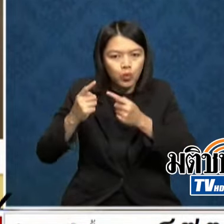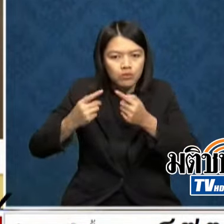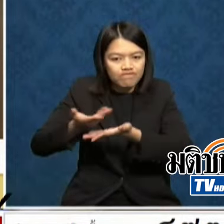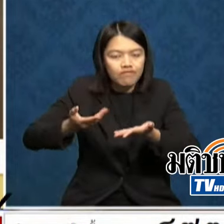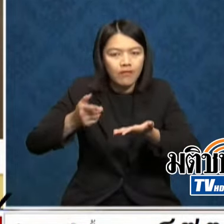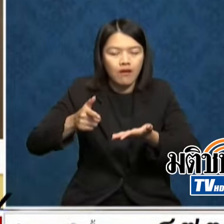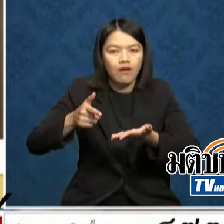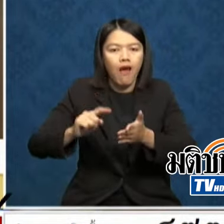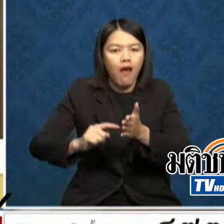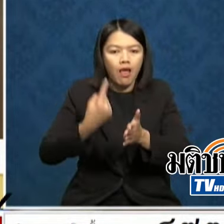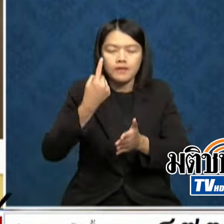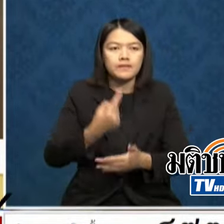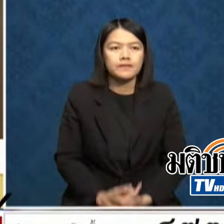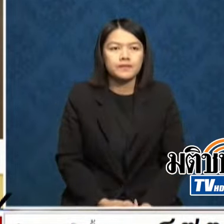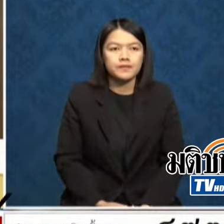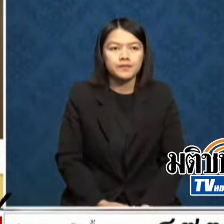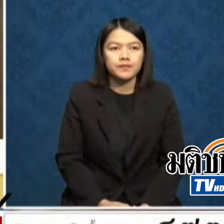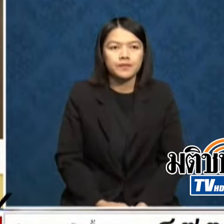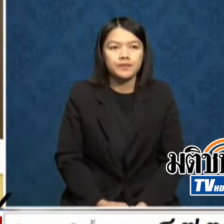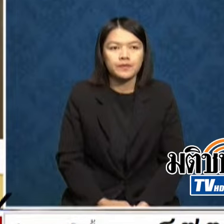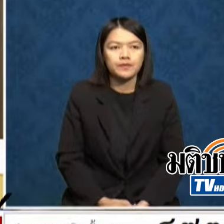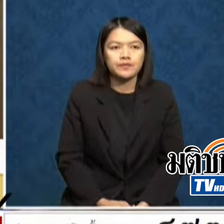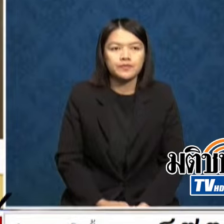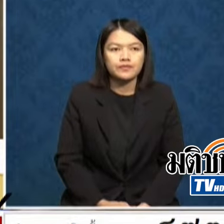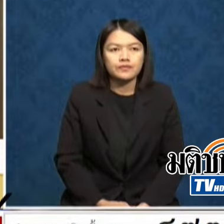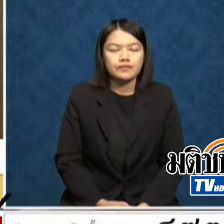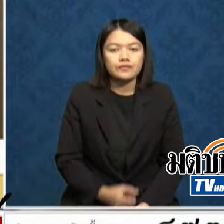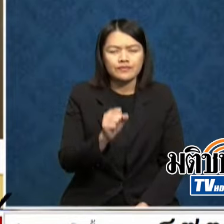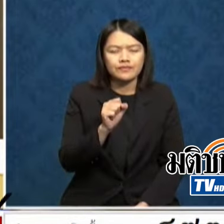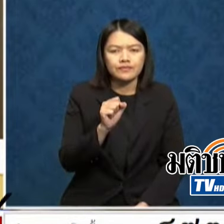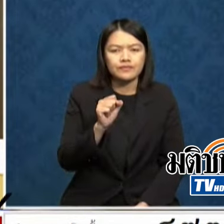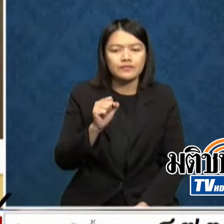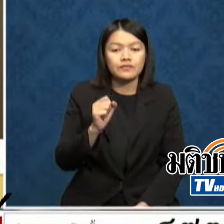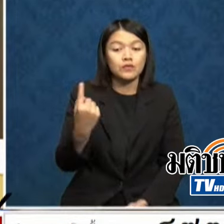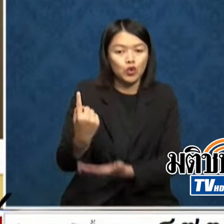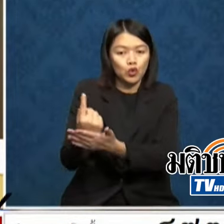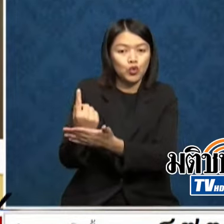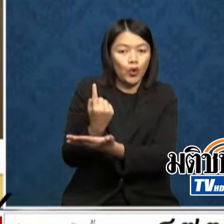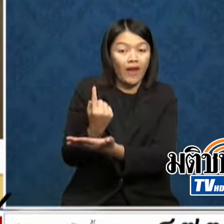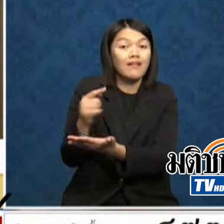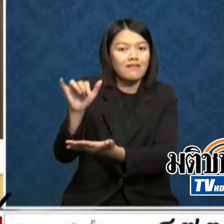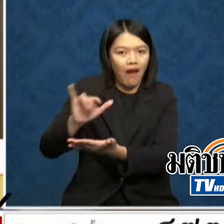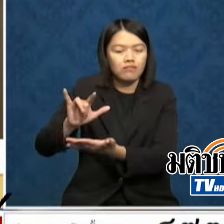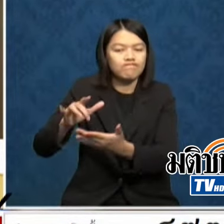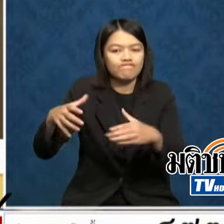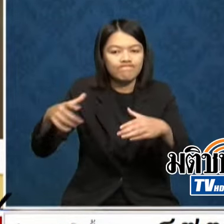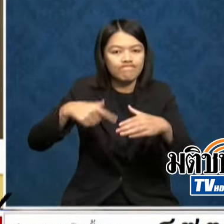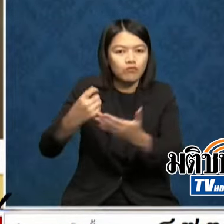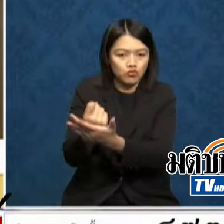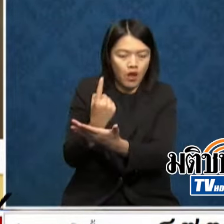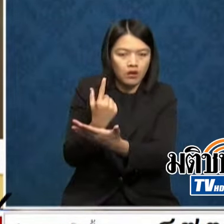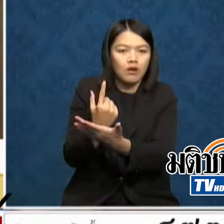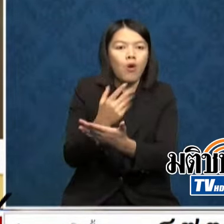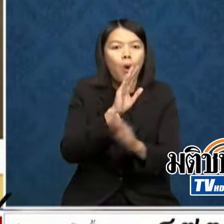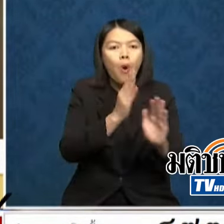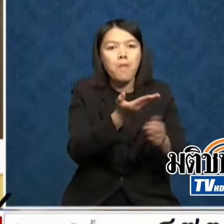กนะครับทีนี้ทางผู้คุณซาลีฮะมามะนะครับเป็นตัวแทนของญาติเนี่ยนะครับก็ขอให้ทางท่าน